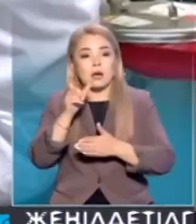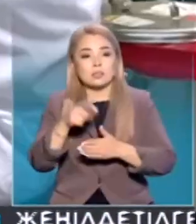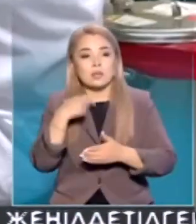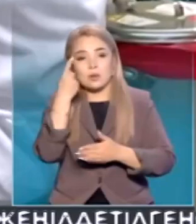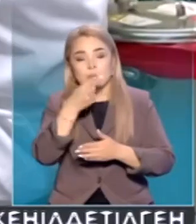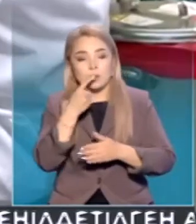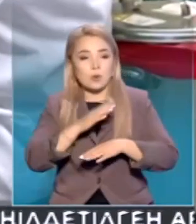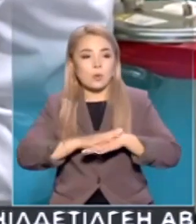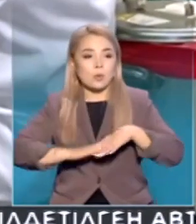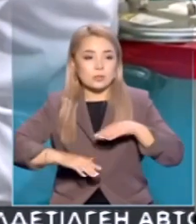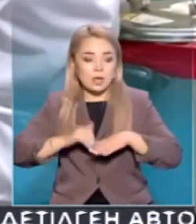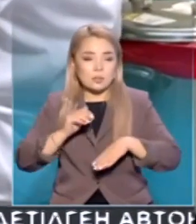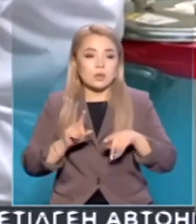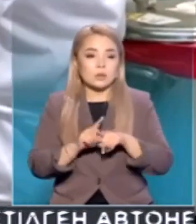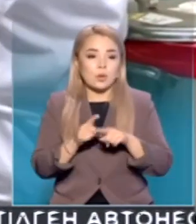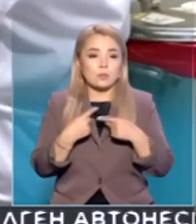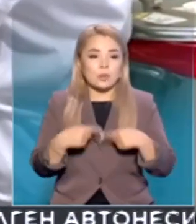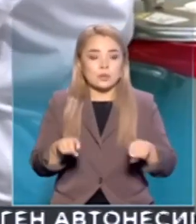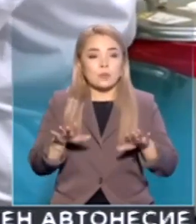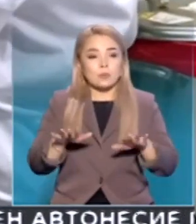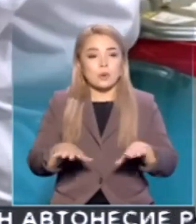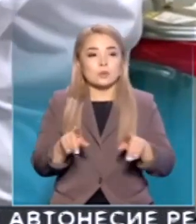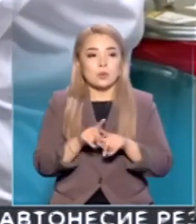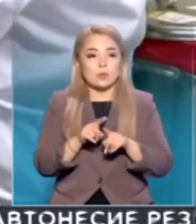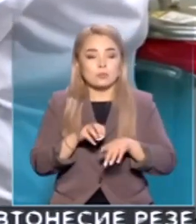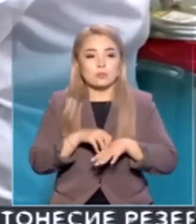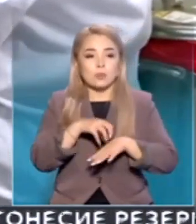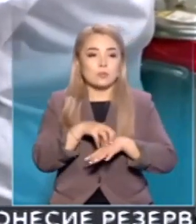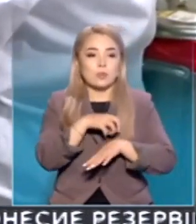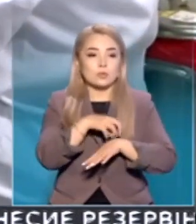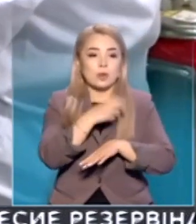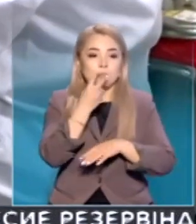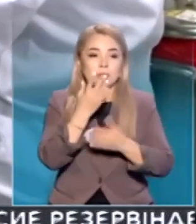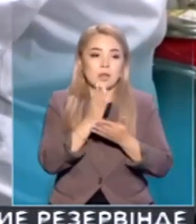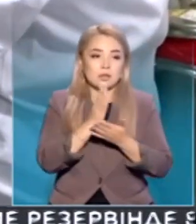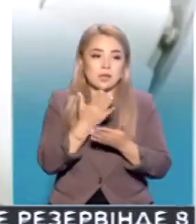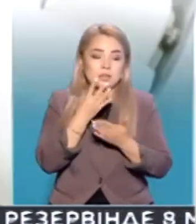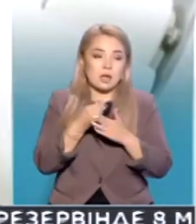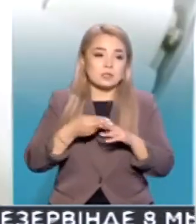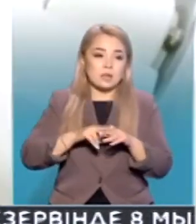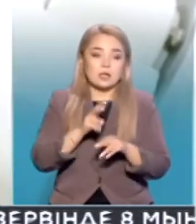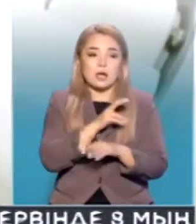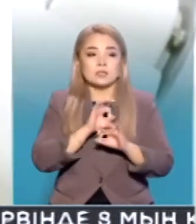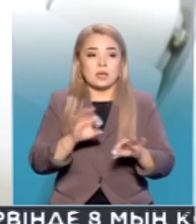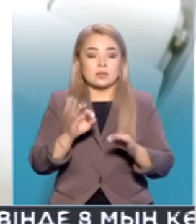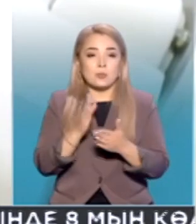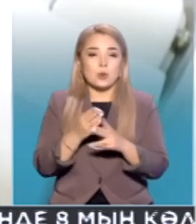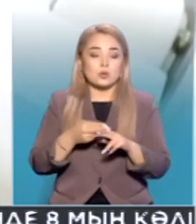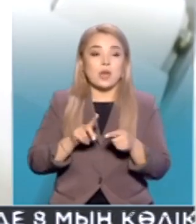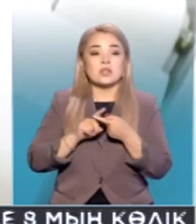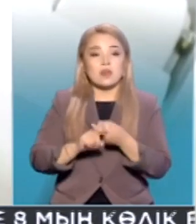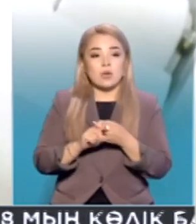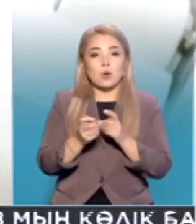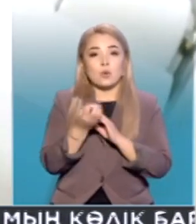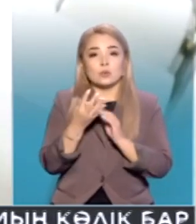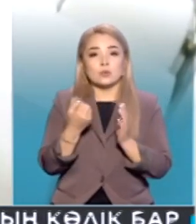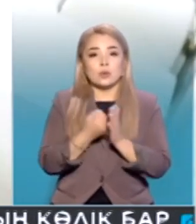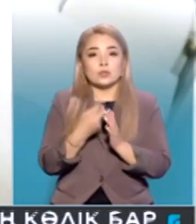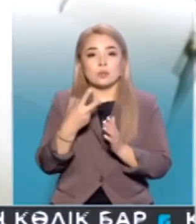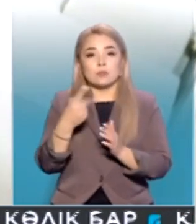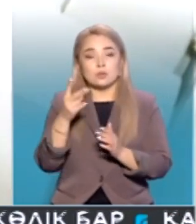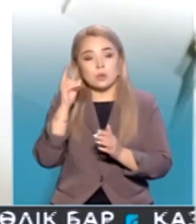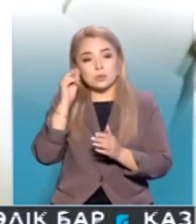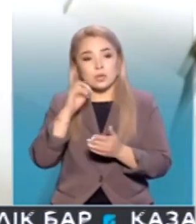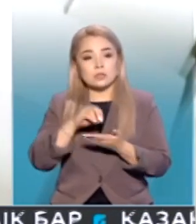бетінде, қолдарында және денесінің өзге бөліктерінде бөртпе пайда болуы мүмкін. Дәрігерлердің айтуынша, әдетте бұл инфекция 14-тен 21 күнге